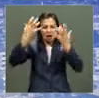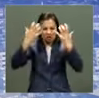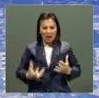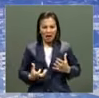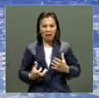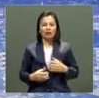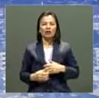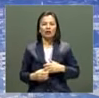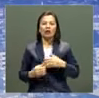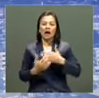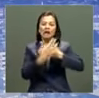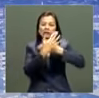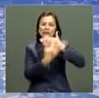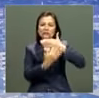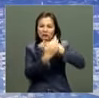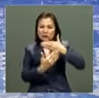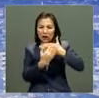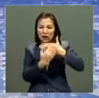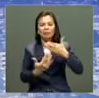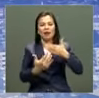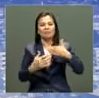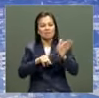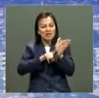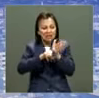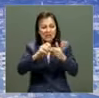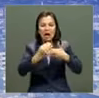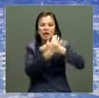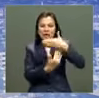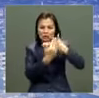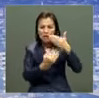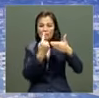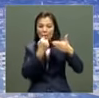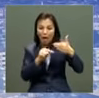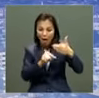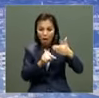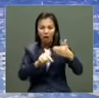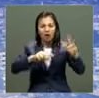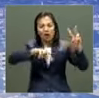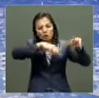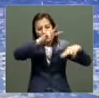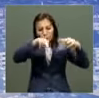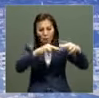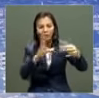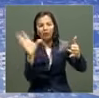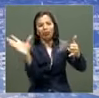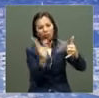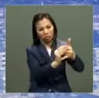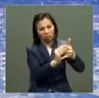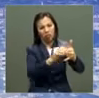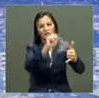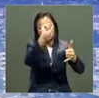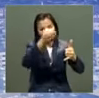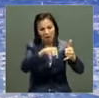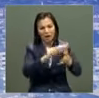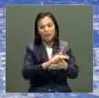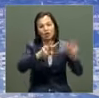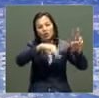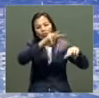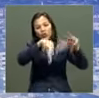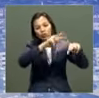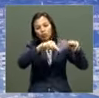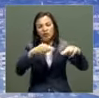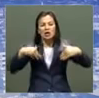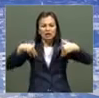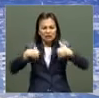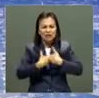ลือด27มีนาคมก็ตรวจผลตรวจยืนยันว่าเป็นโควิด-19 กลับมานะครับระหว่างการรักษาผู้ป่วยก็มีอาการ